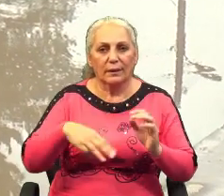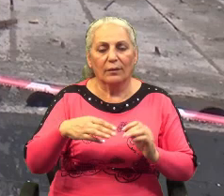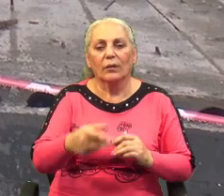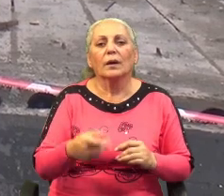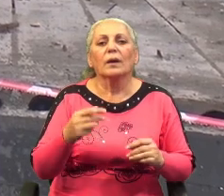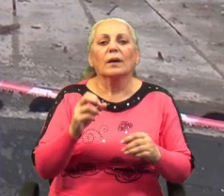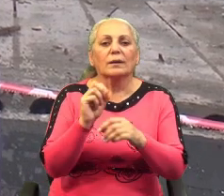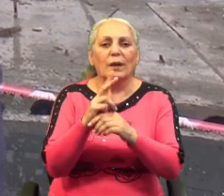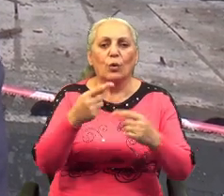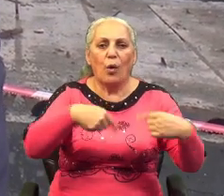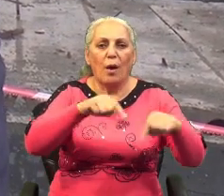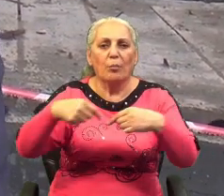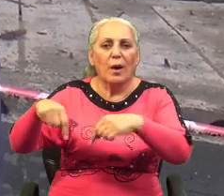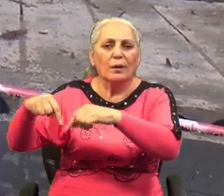համայնքներ։